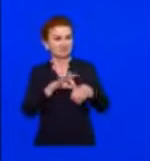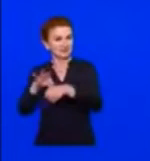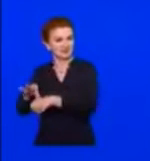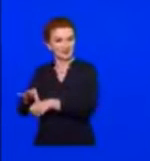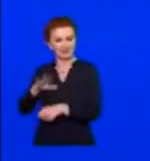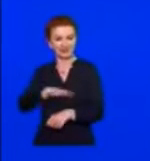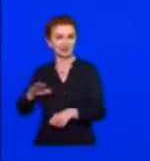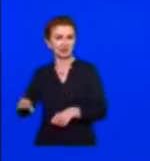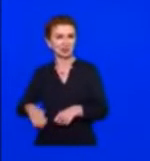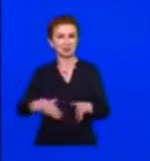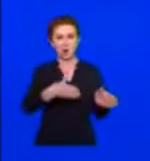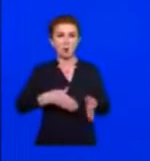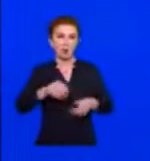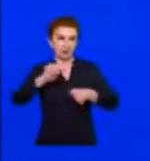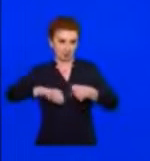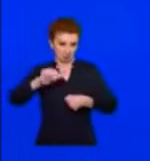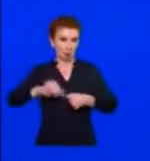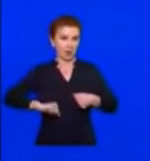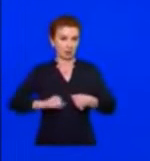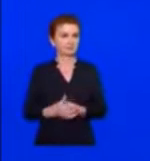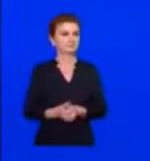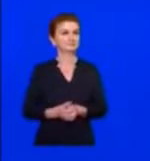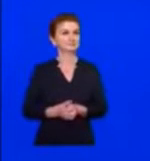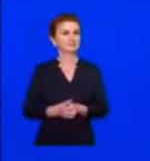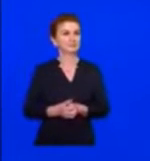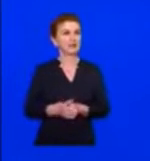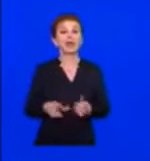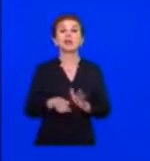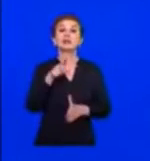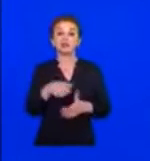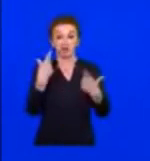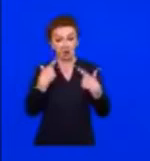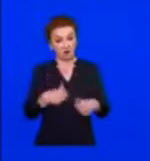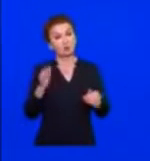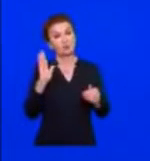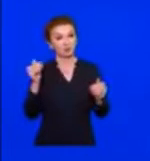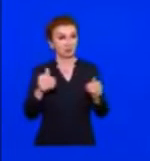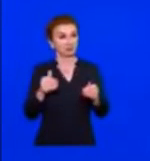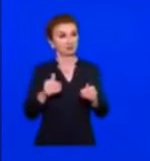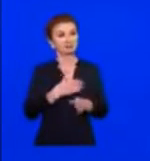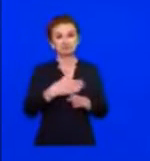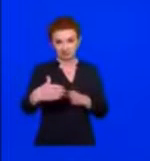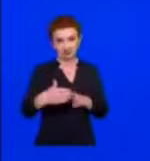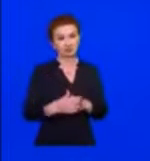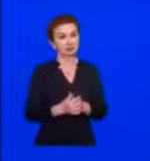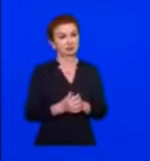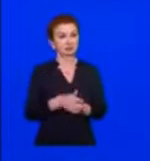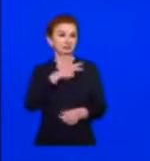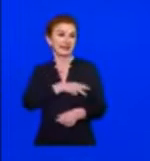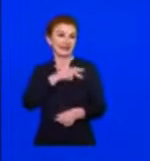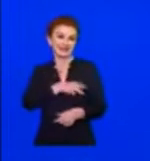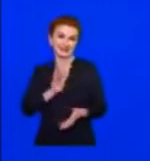do przedszkola czy odprowadzić do żłobka, dla tych osób dalej będziemy oczywiście mieli